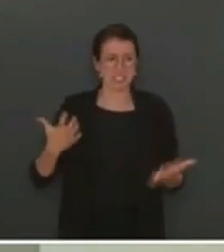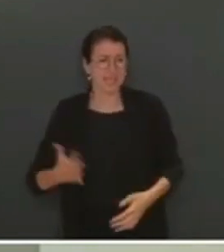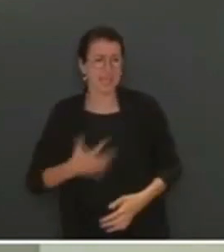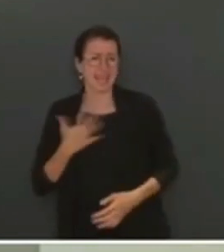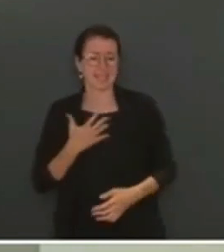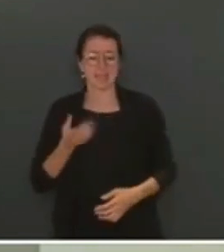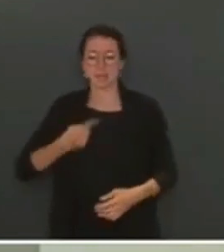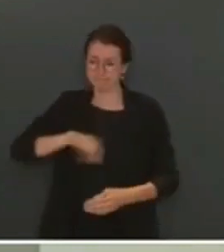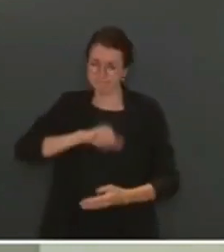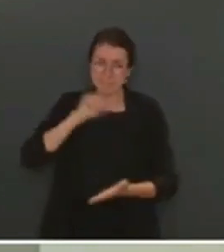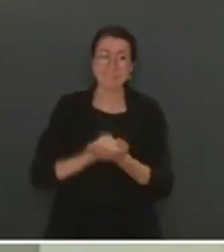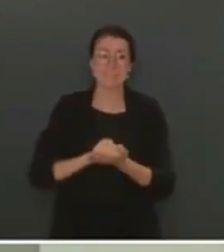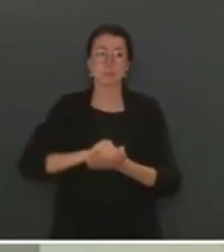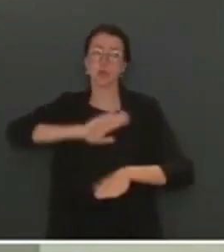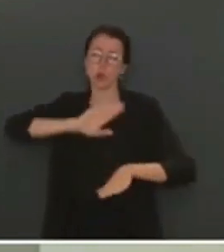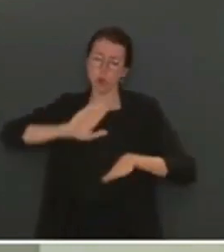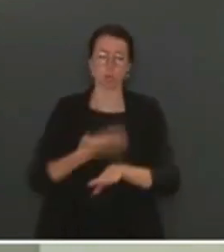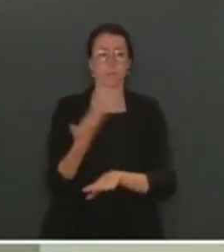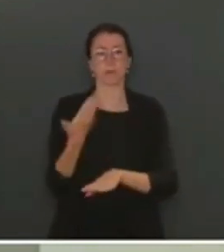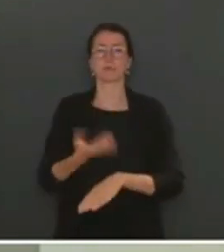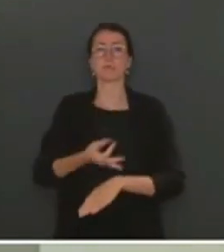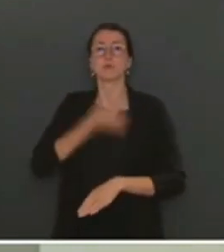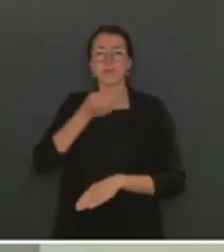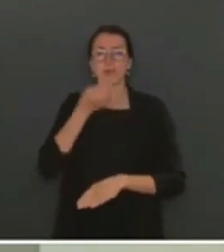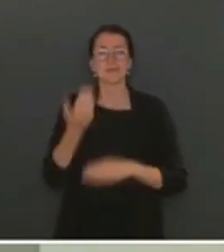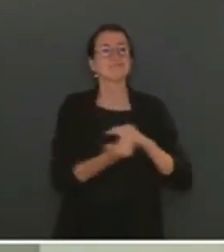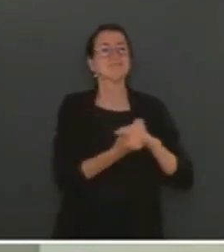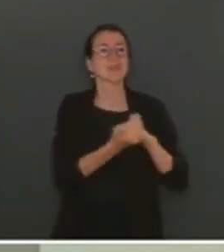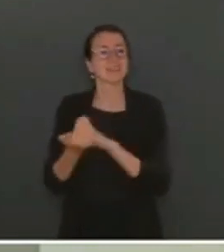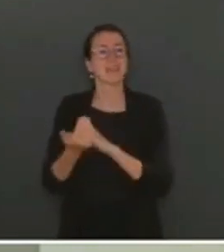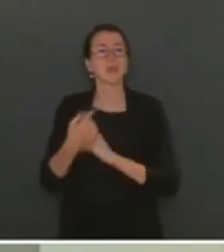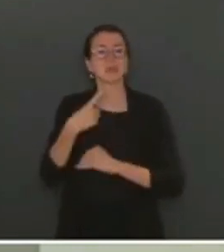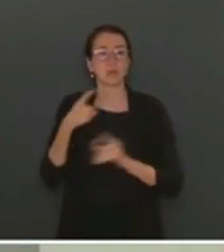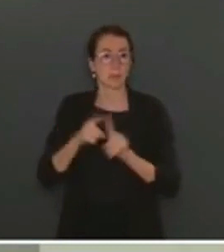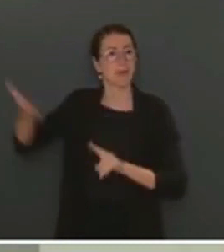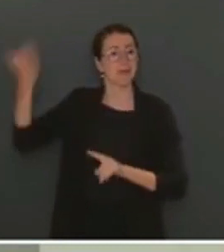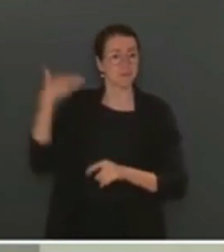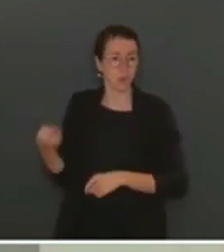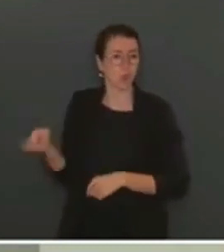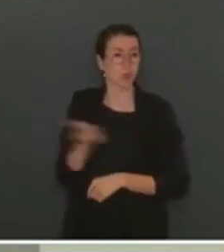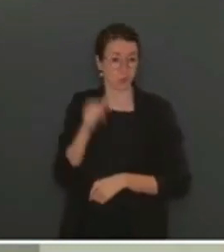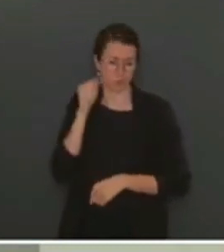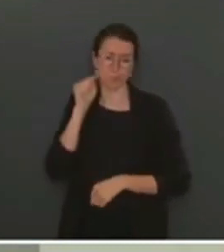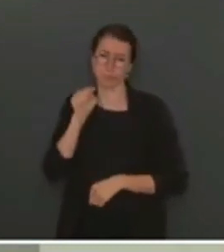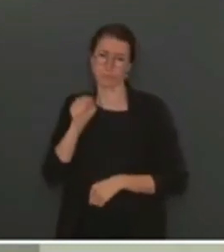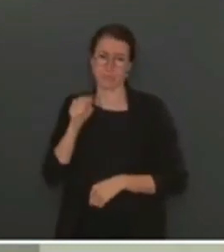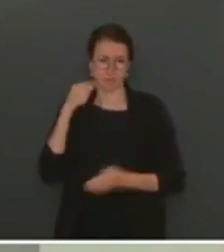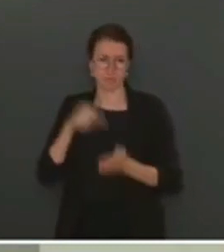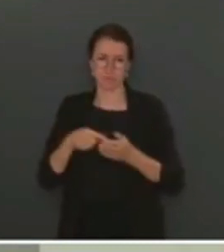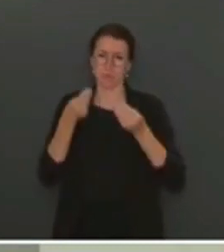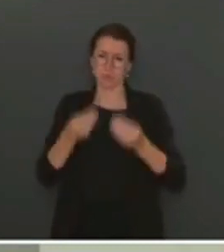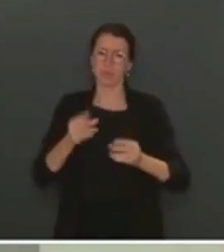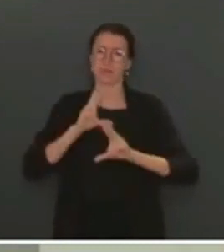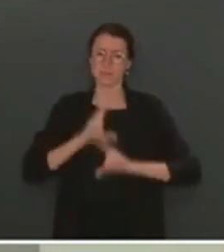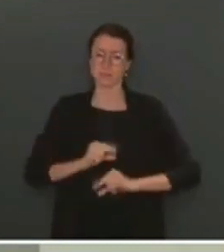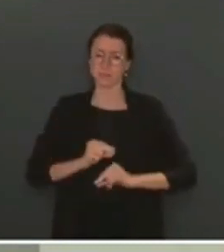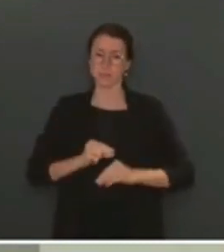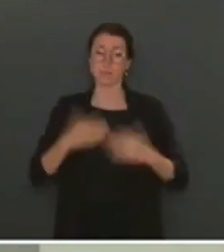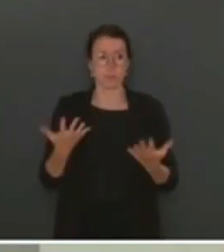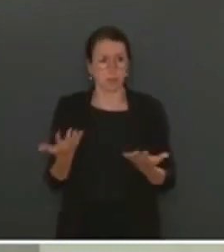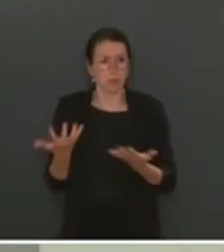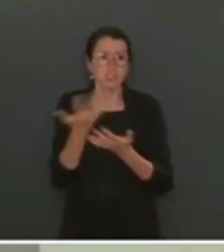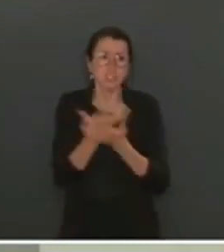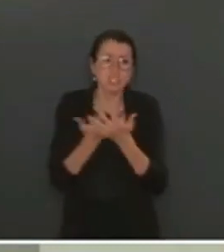صرية ومع ذلك يسمحوا الاشخاص برؤية الناس خارج فقاعتهم معات جديد على احترام مسافات